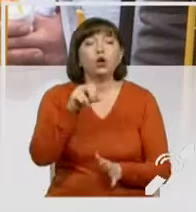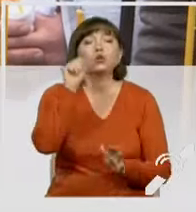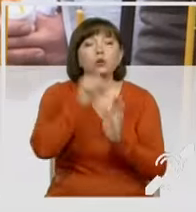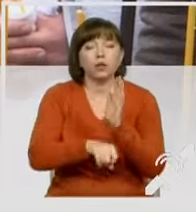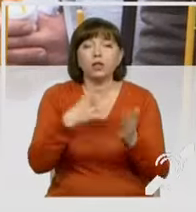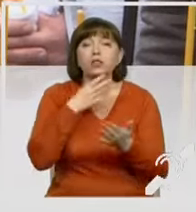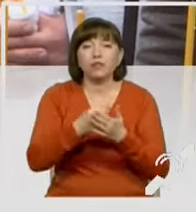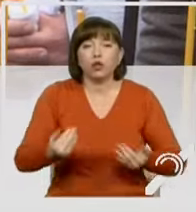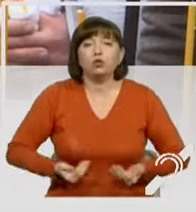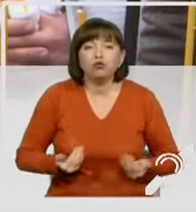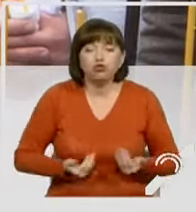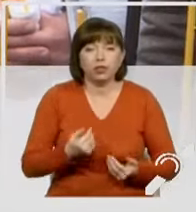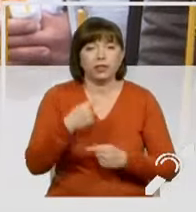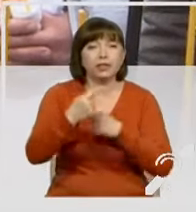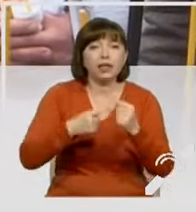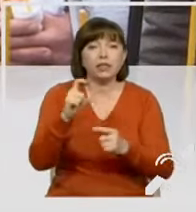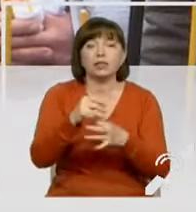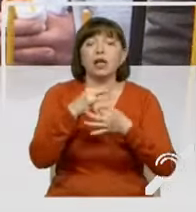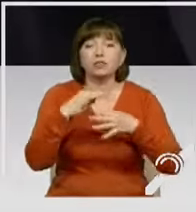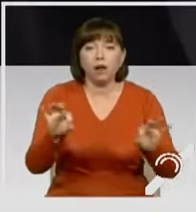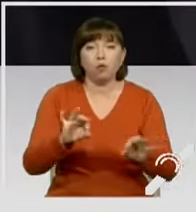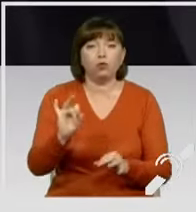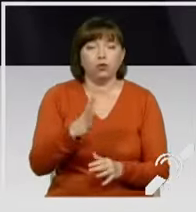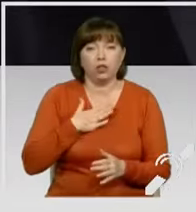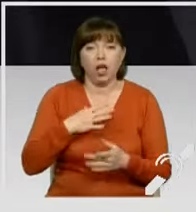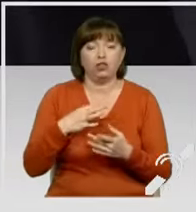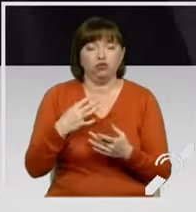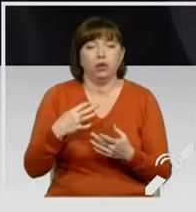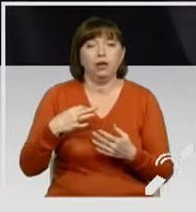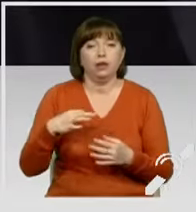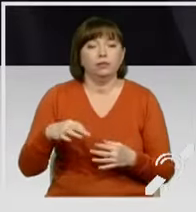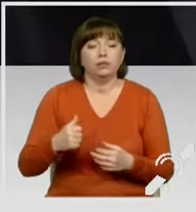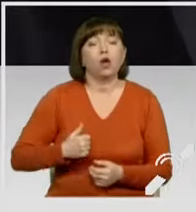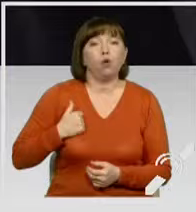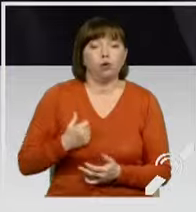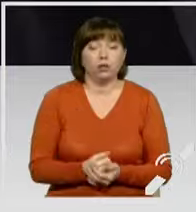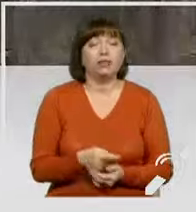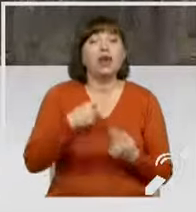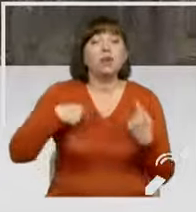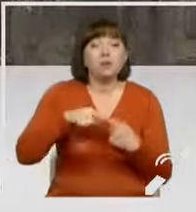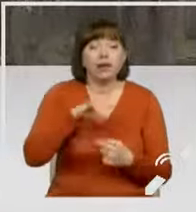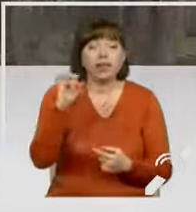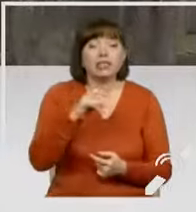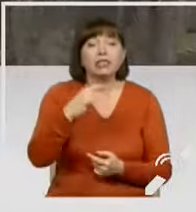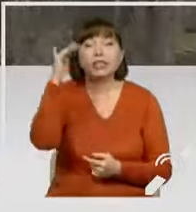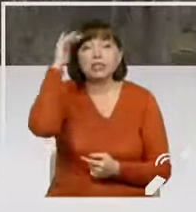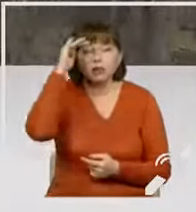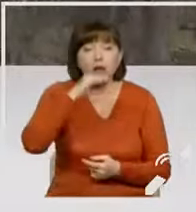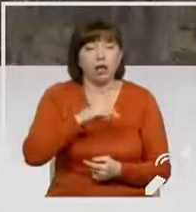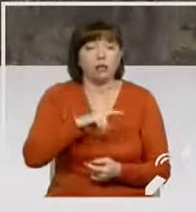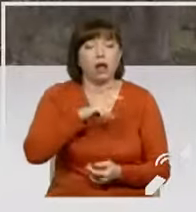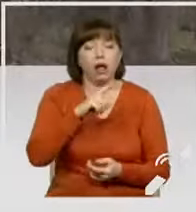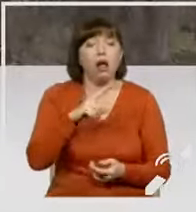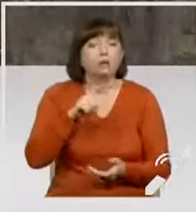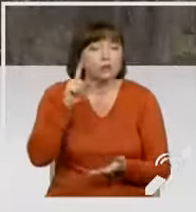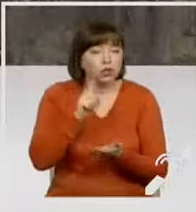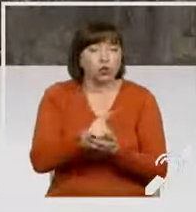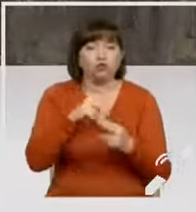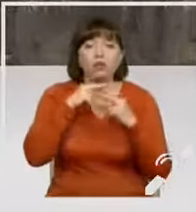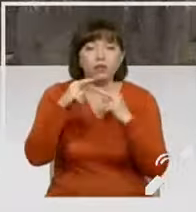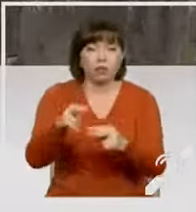și a credinței strămoșești, pentru libertatea și demnitatea noastră. Noi, acei din Tiraspol, suntem datori celor care au căzut